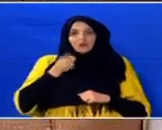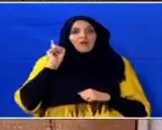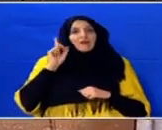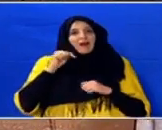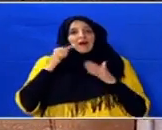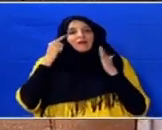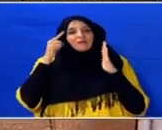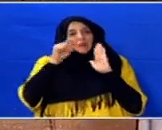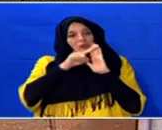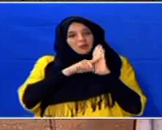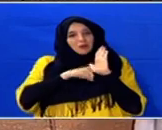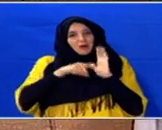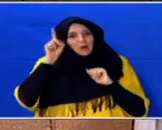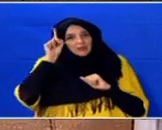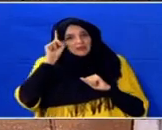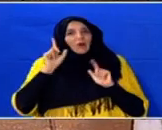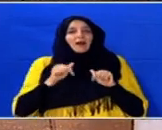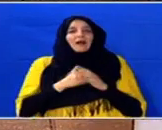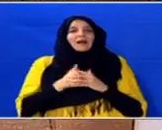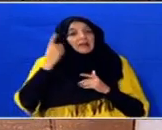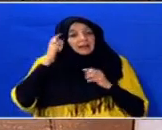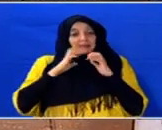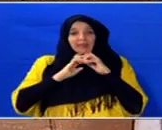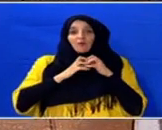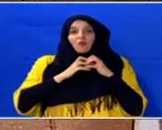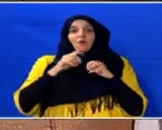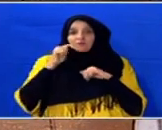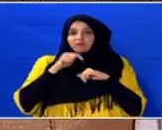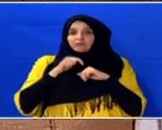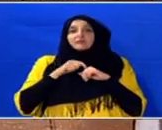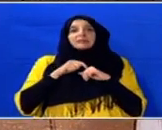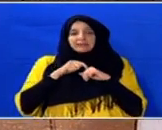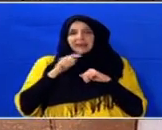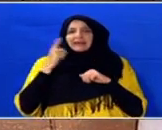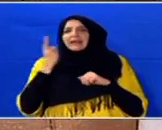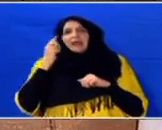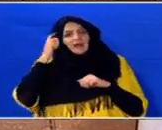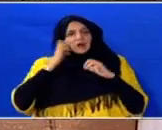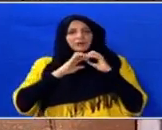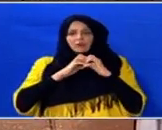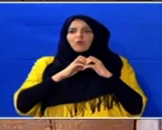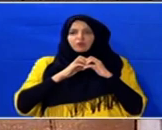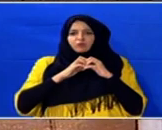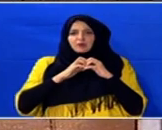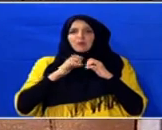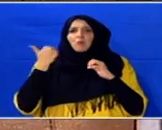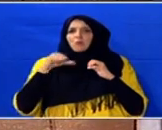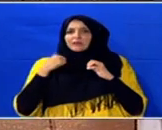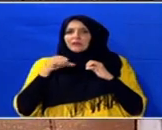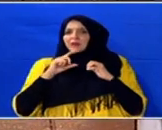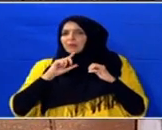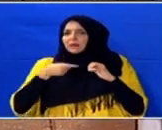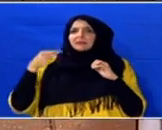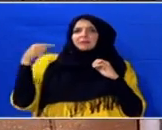بتوفر العقل، فالعقل مناط التكليف كما يقول السادة الفقهاء، العقل مناط